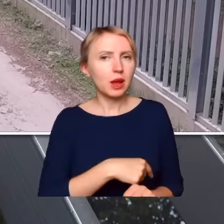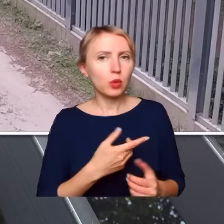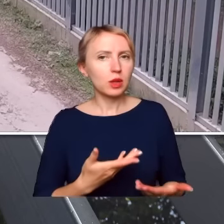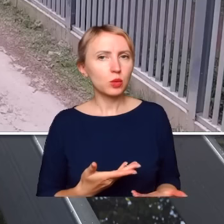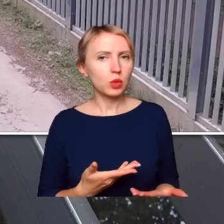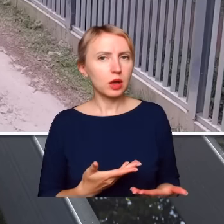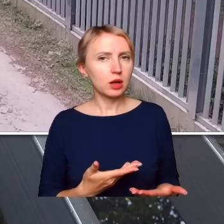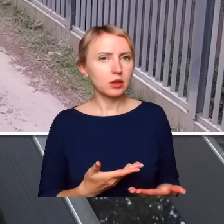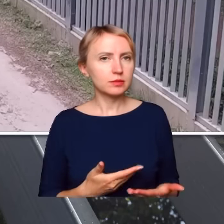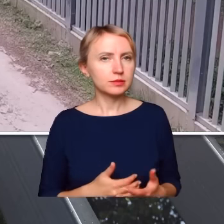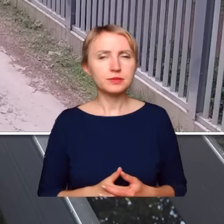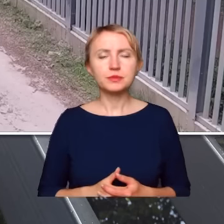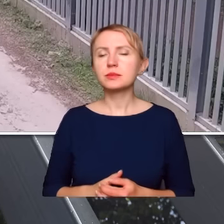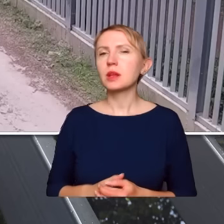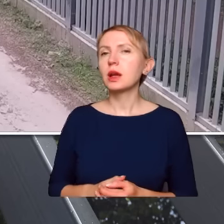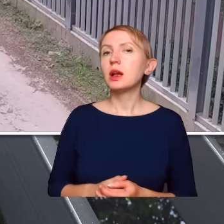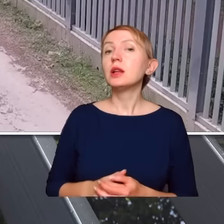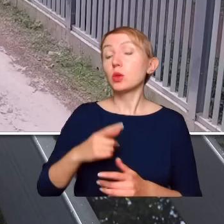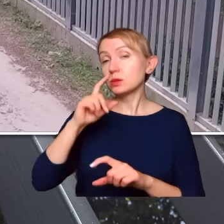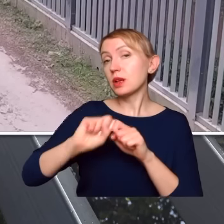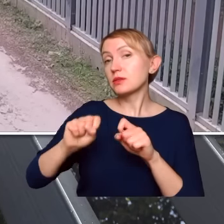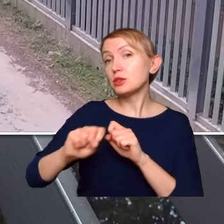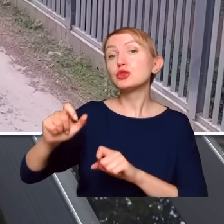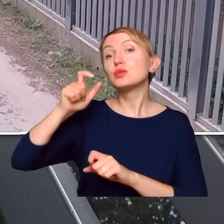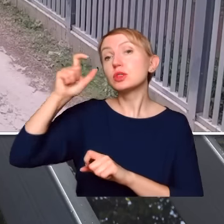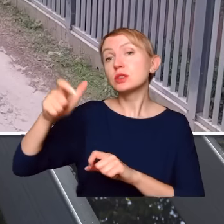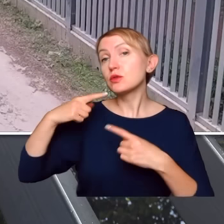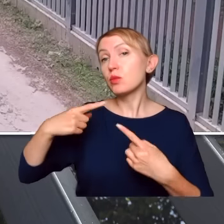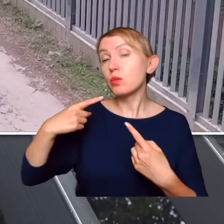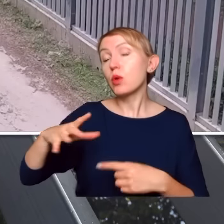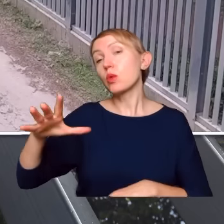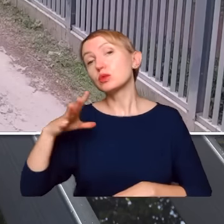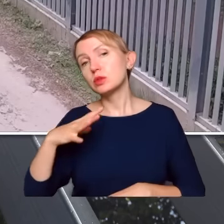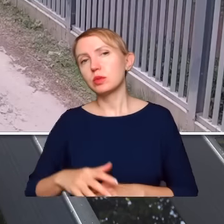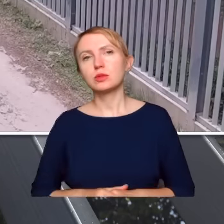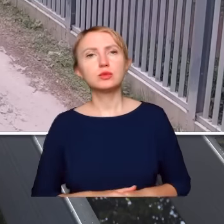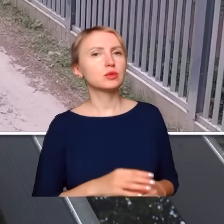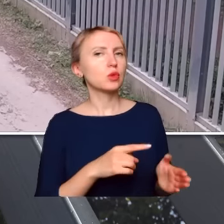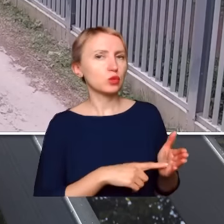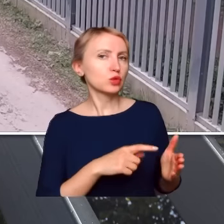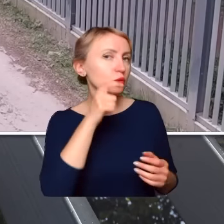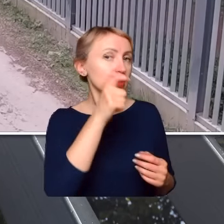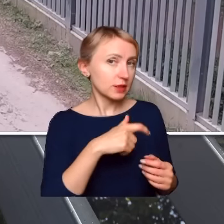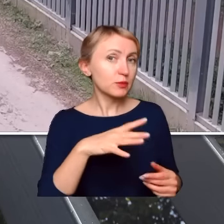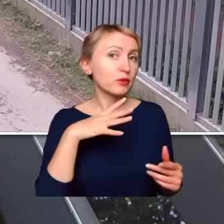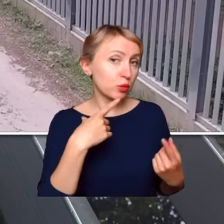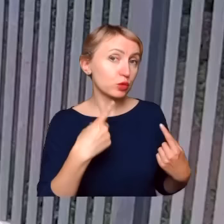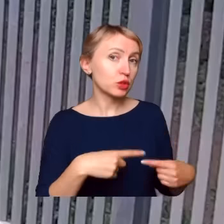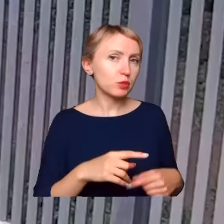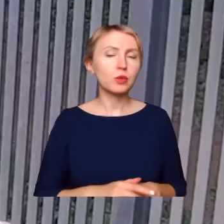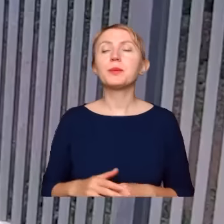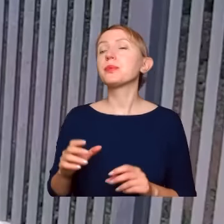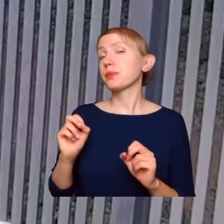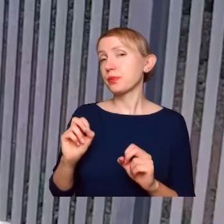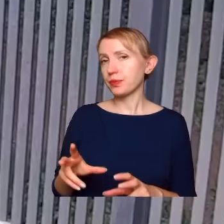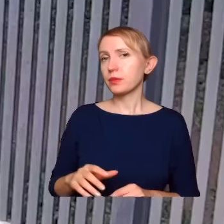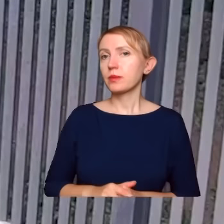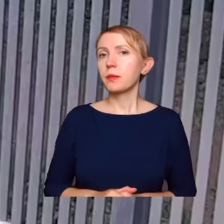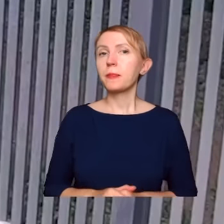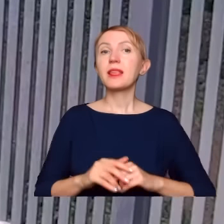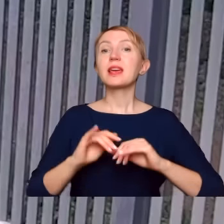popełniono przestępstwa? I natomiast chodzi o to, czy nie popełniono przestępstwa. Oczywiście, panie redaktorze. I w jakim